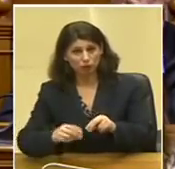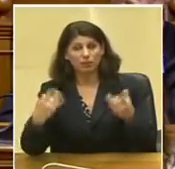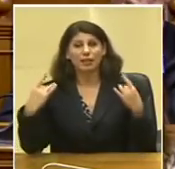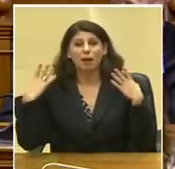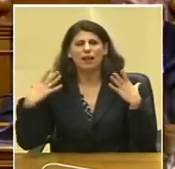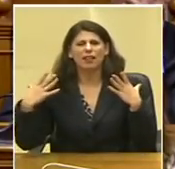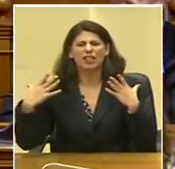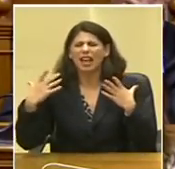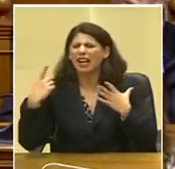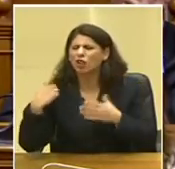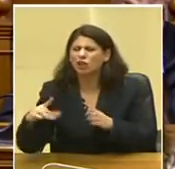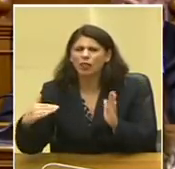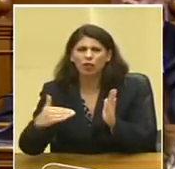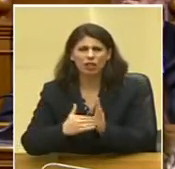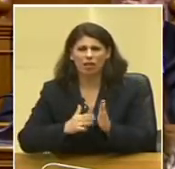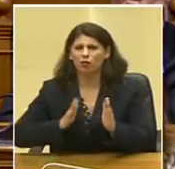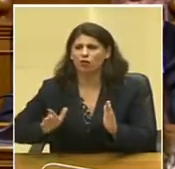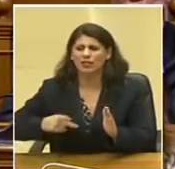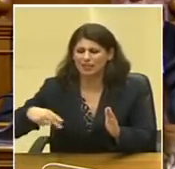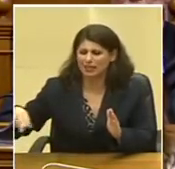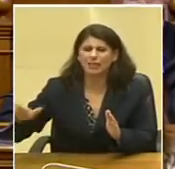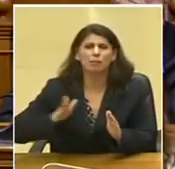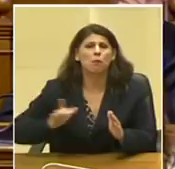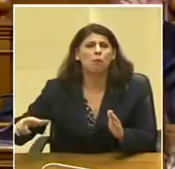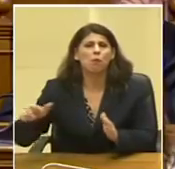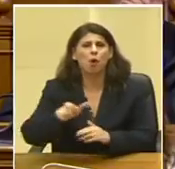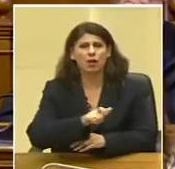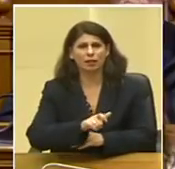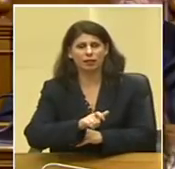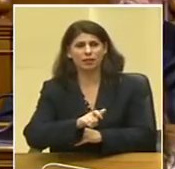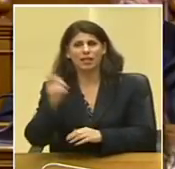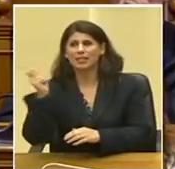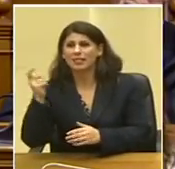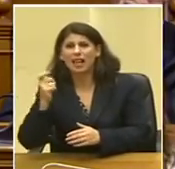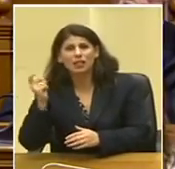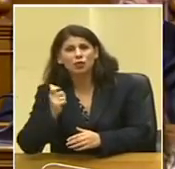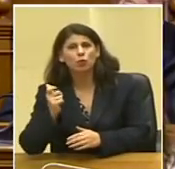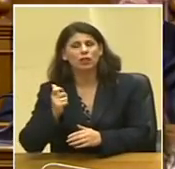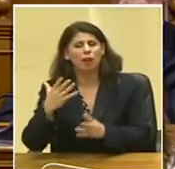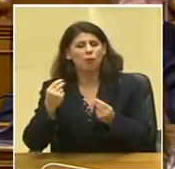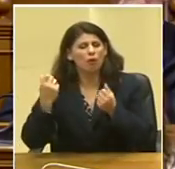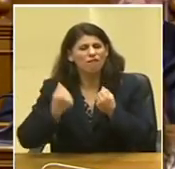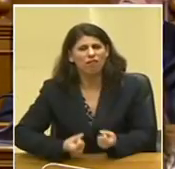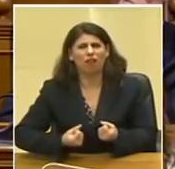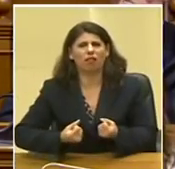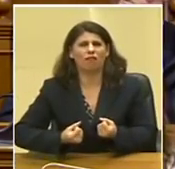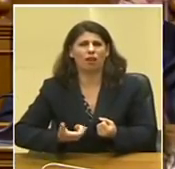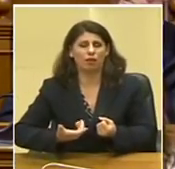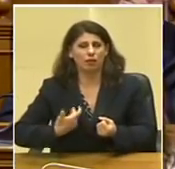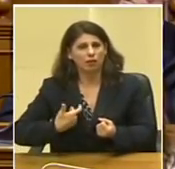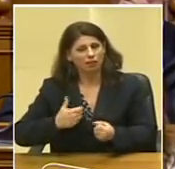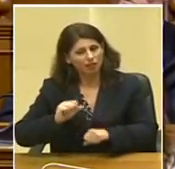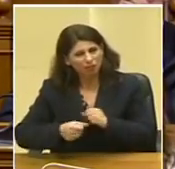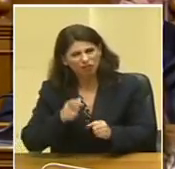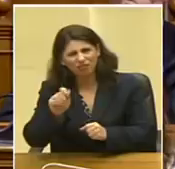εκατοντάδων χιλιάδων συμπολιτών μας, συνταξιούχων από δυσβάσταχτα βάρη, και να προσπαθείτε τόσο φτηνά